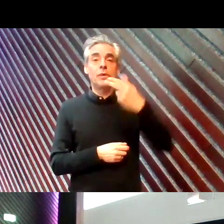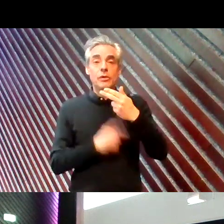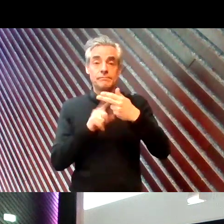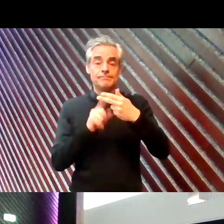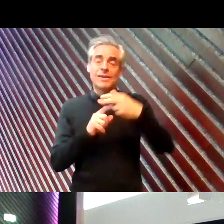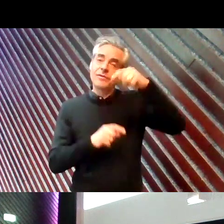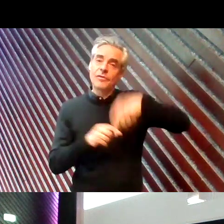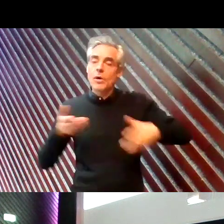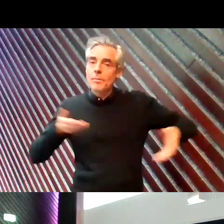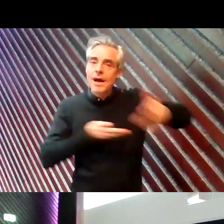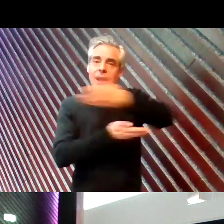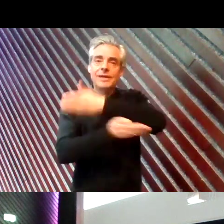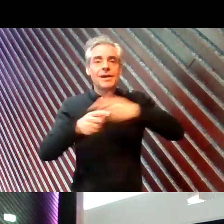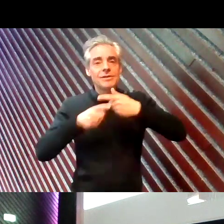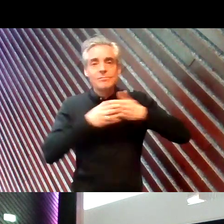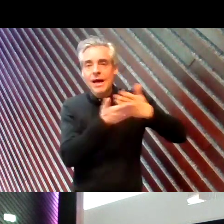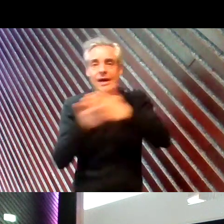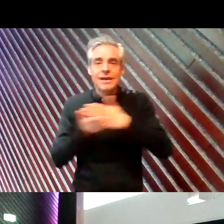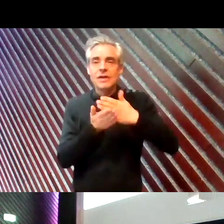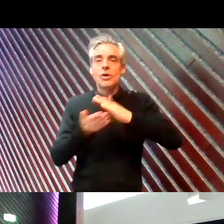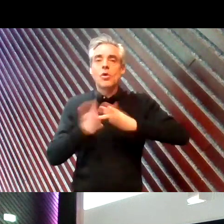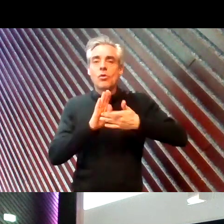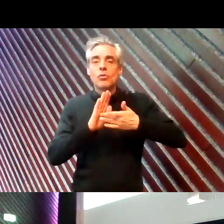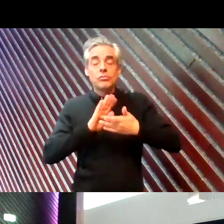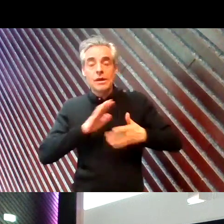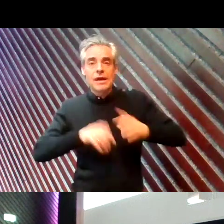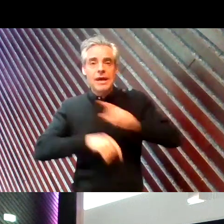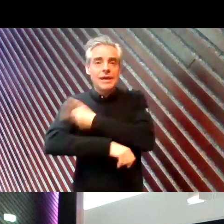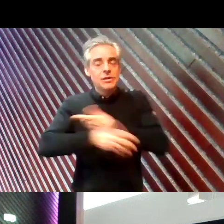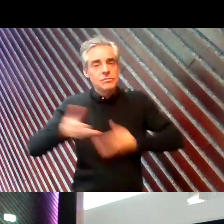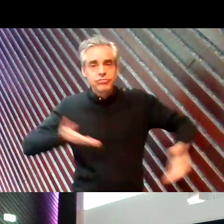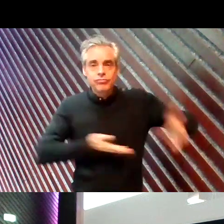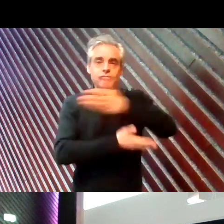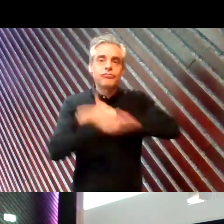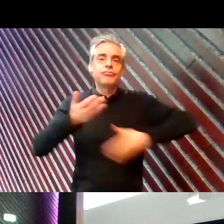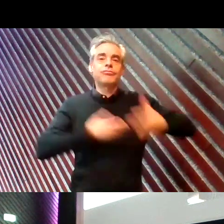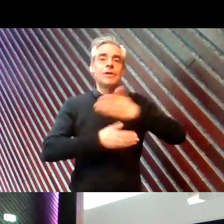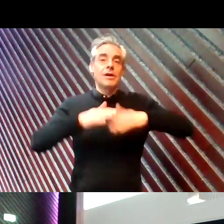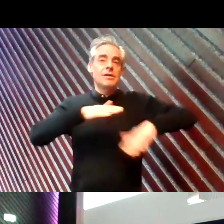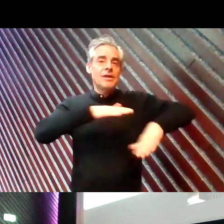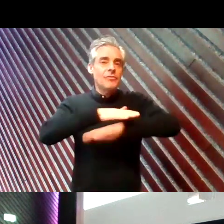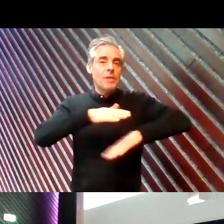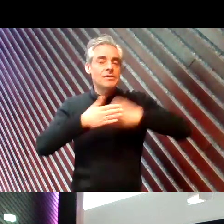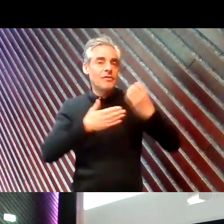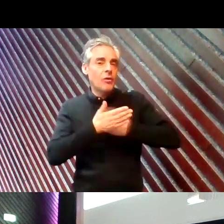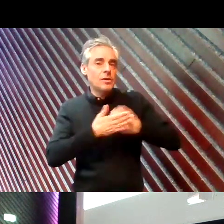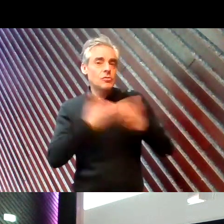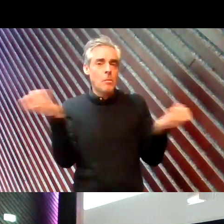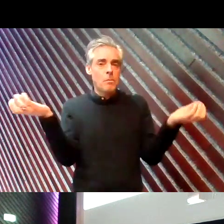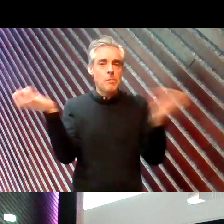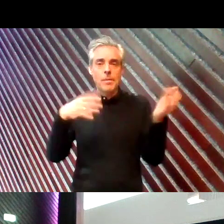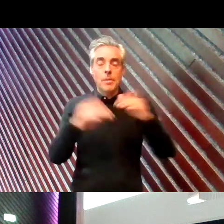'est vraiment de mutualiser d'orchestrer finalement toutes ces énergies pour qu'elles viennent alimenter ces bases et qu'on puisse